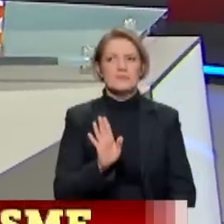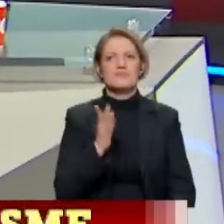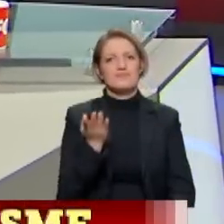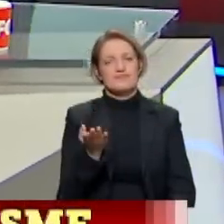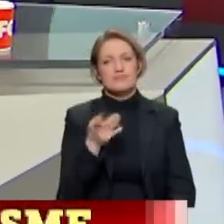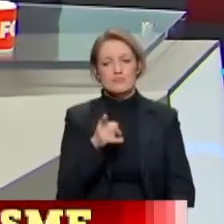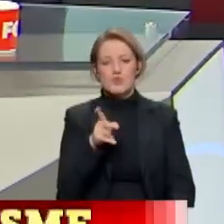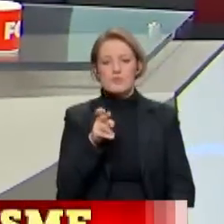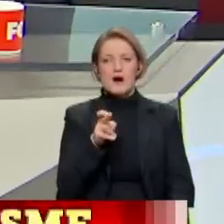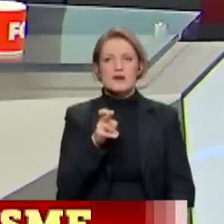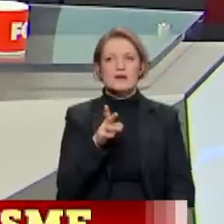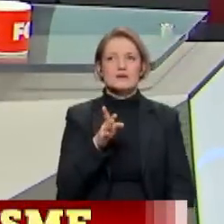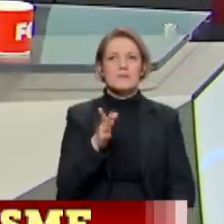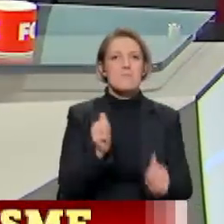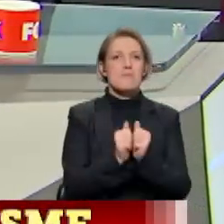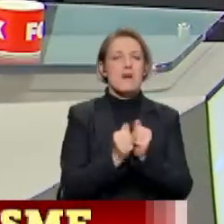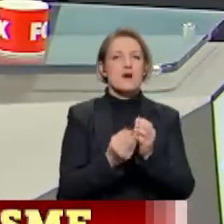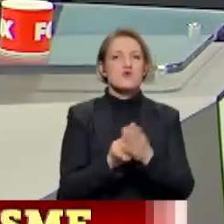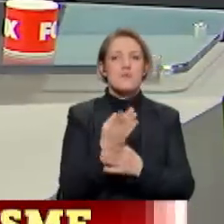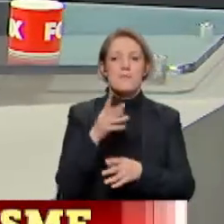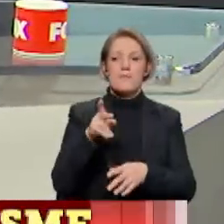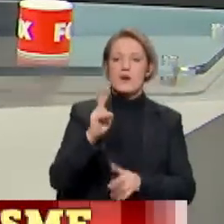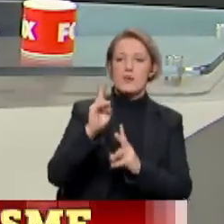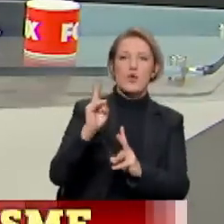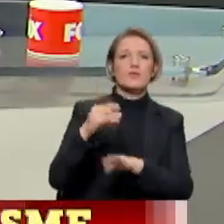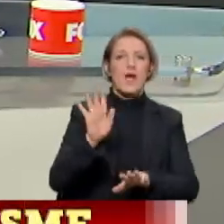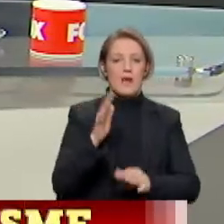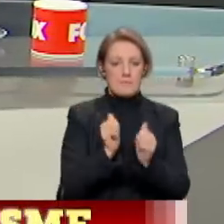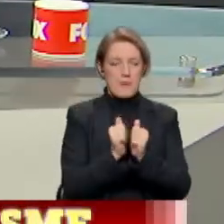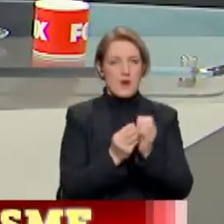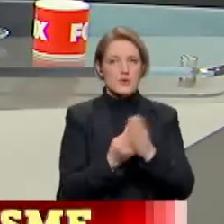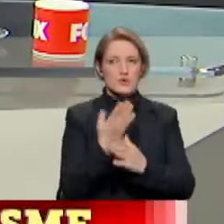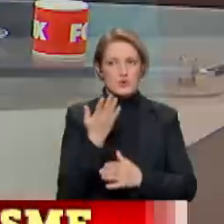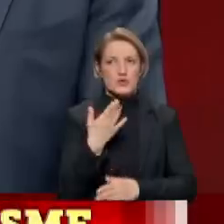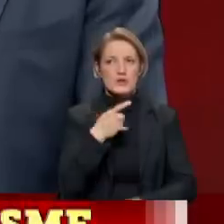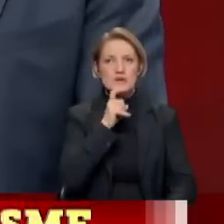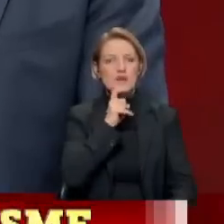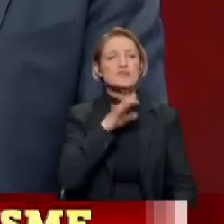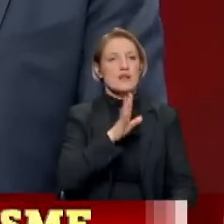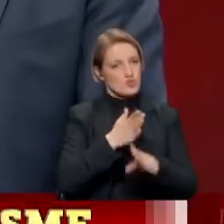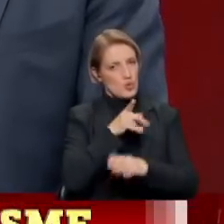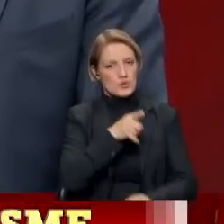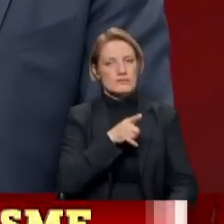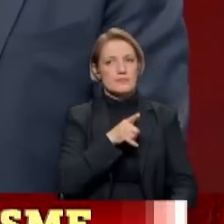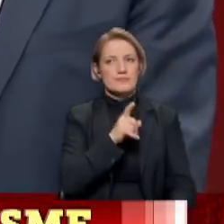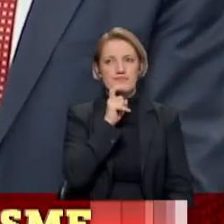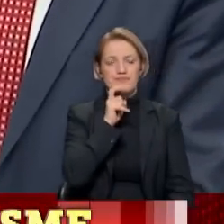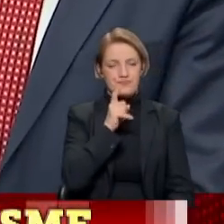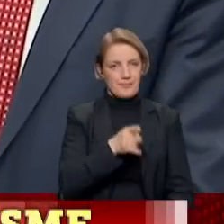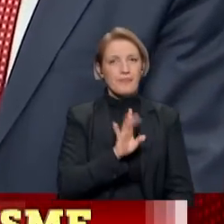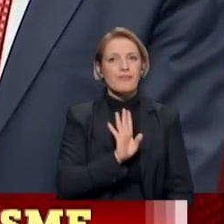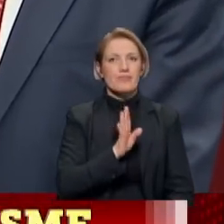ki bu partiyi sağda kurmadı, beraber kurduk. Parti onun değil mantığıyla bakıyor. Bence yanlış bir mantıkta değil. Yanlış bir mantıkta